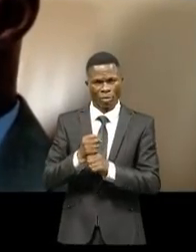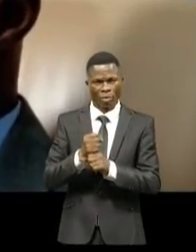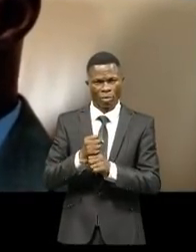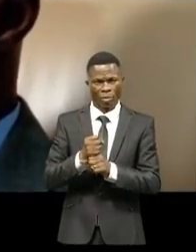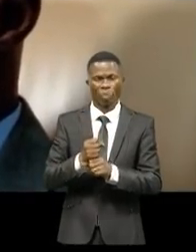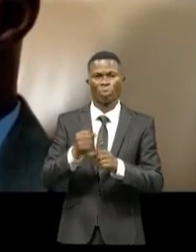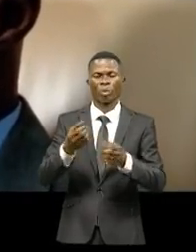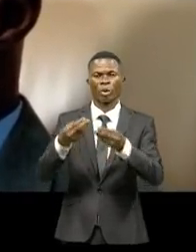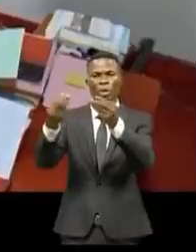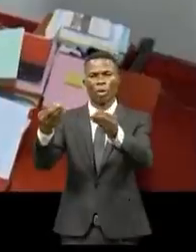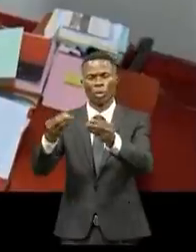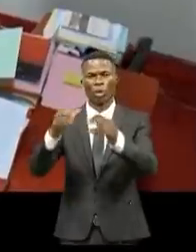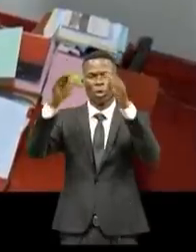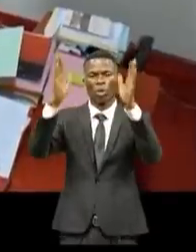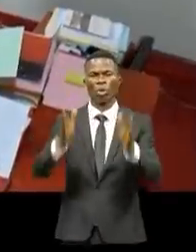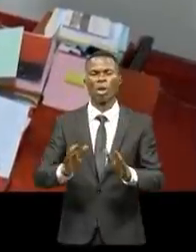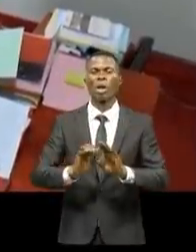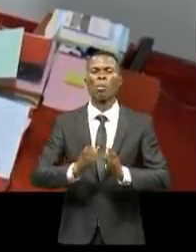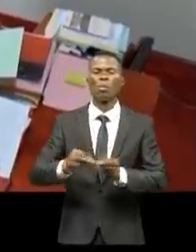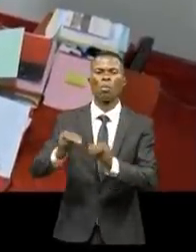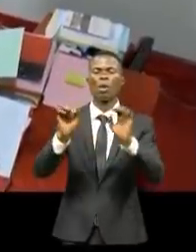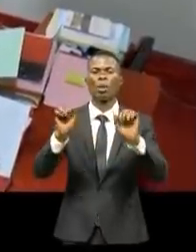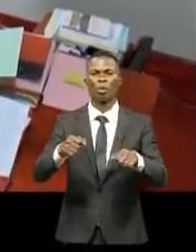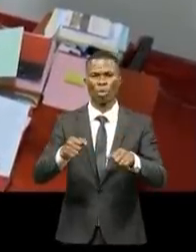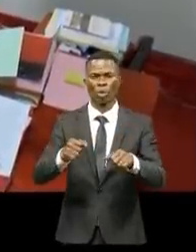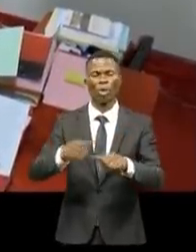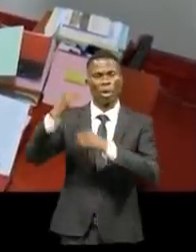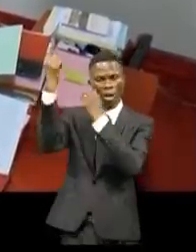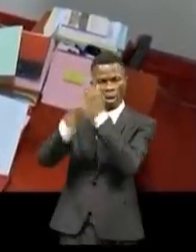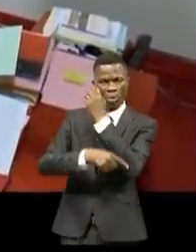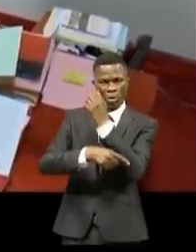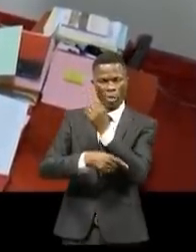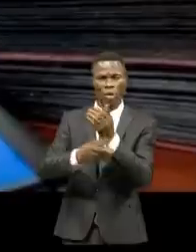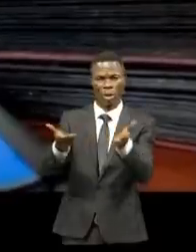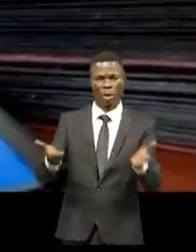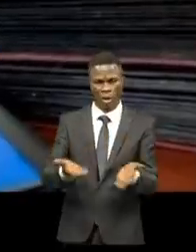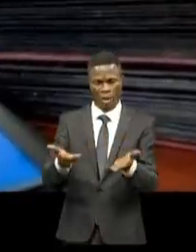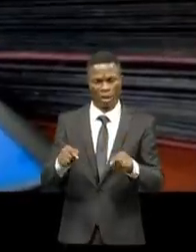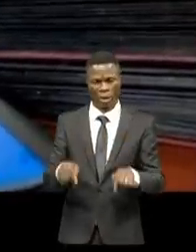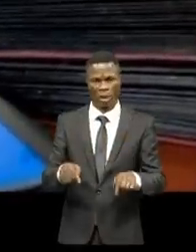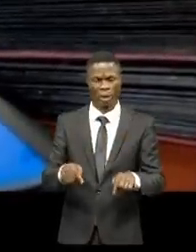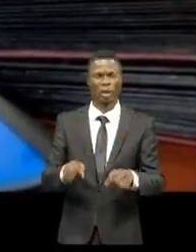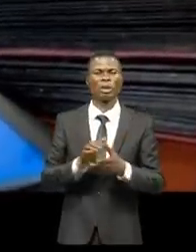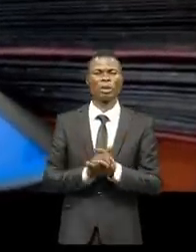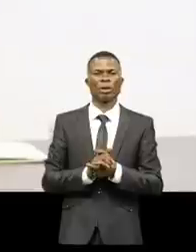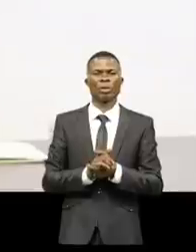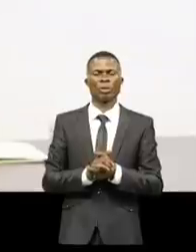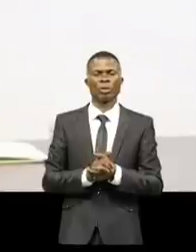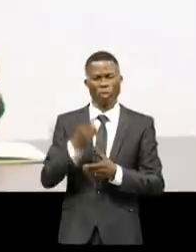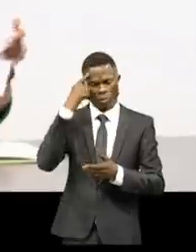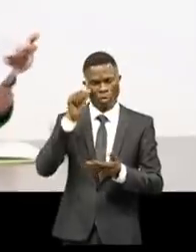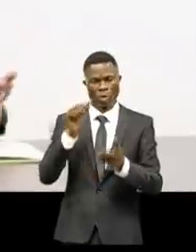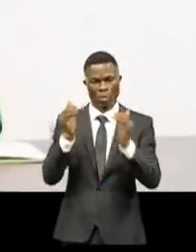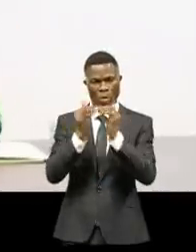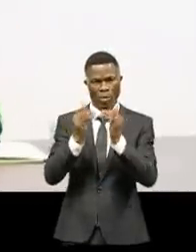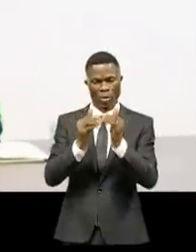celui d'offrir aux étrangers la possibilité de subir leur condamnation dans leur milieu social d'origine. Pour se